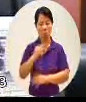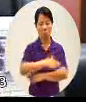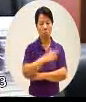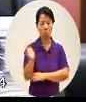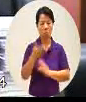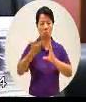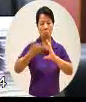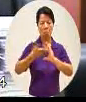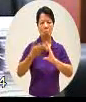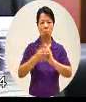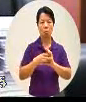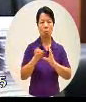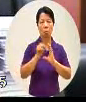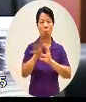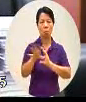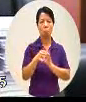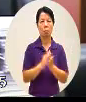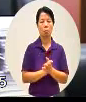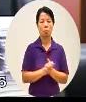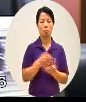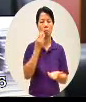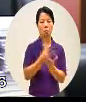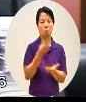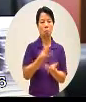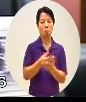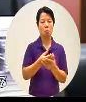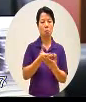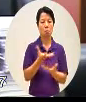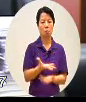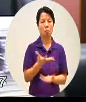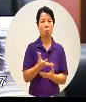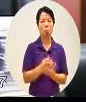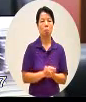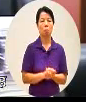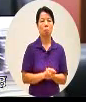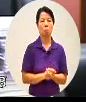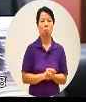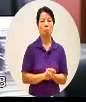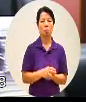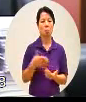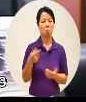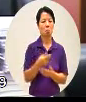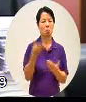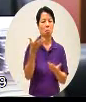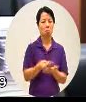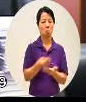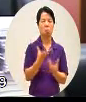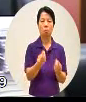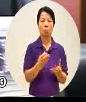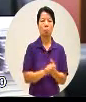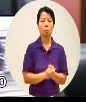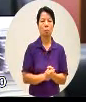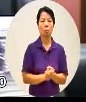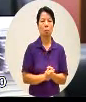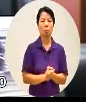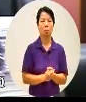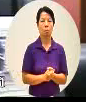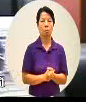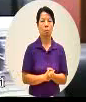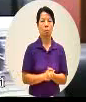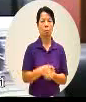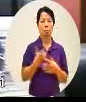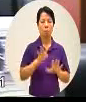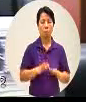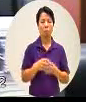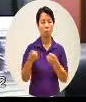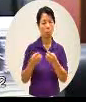视一报负责一堆，越来越多，每越来越少。那你知道我今天在